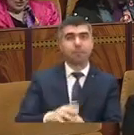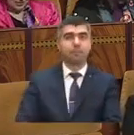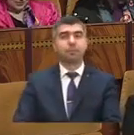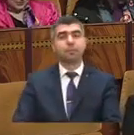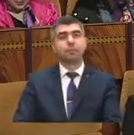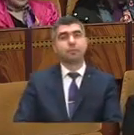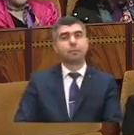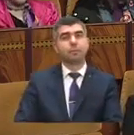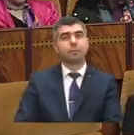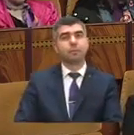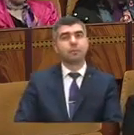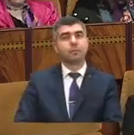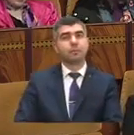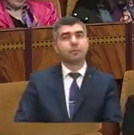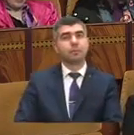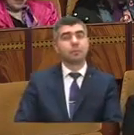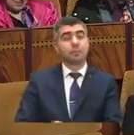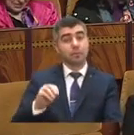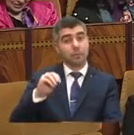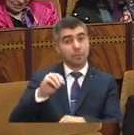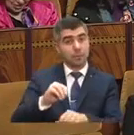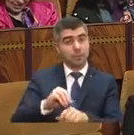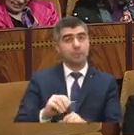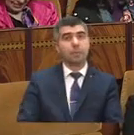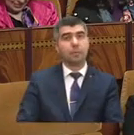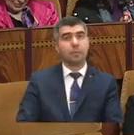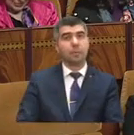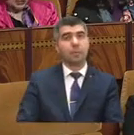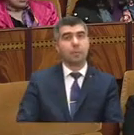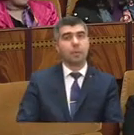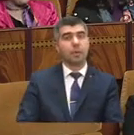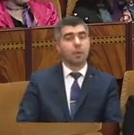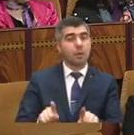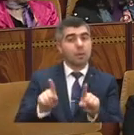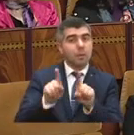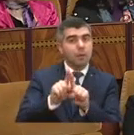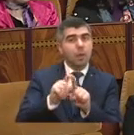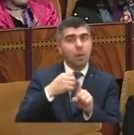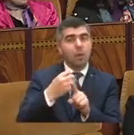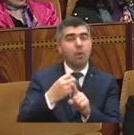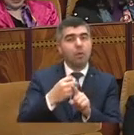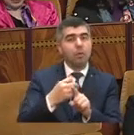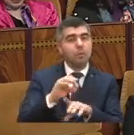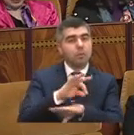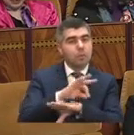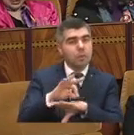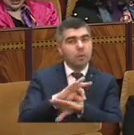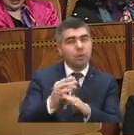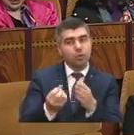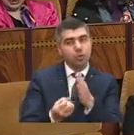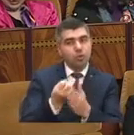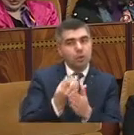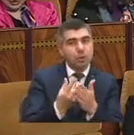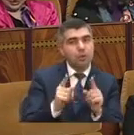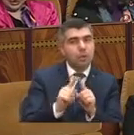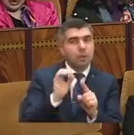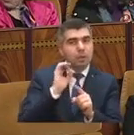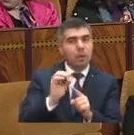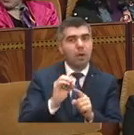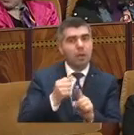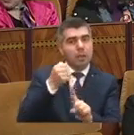وكذلك يجب تسجيل بعض الفضاءات الخاصة التابعة لمراكز التسجيل لتسهيل